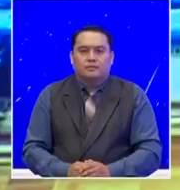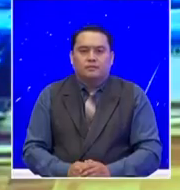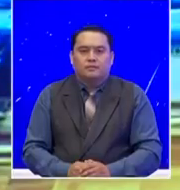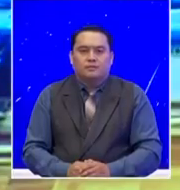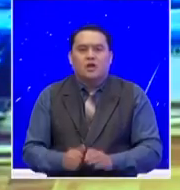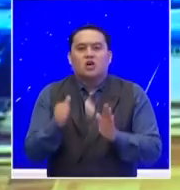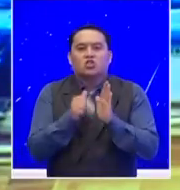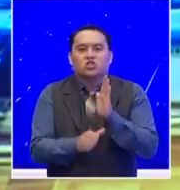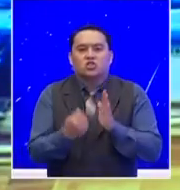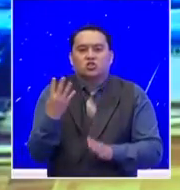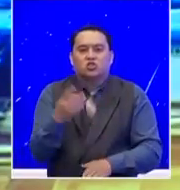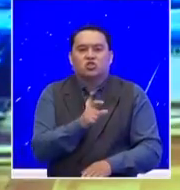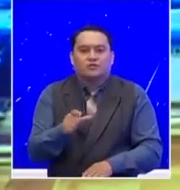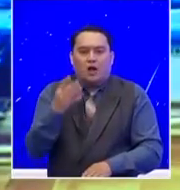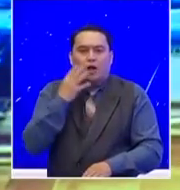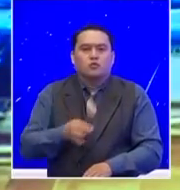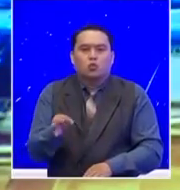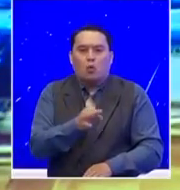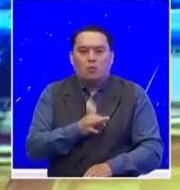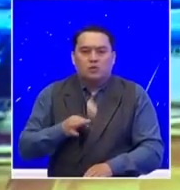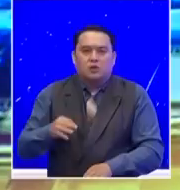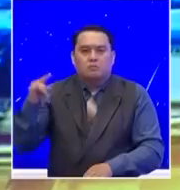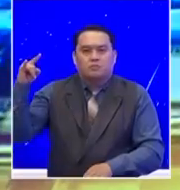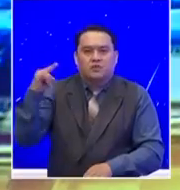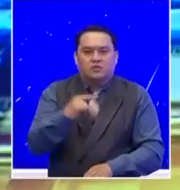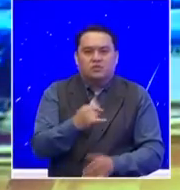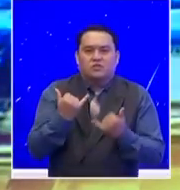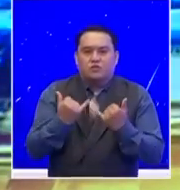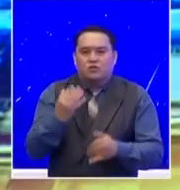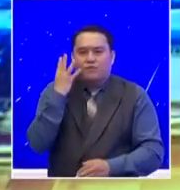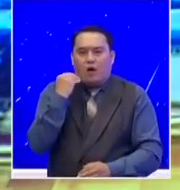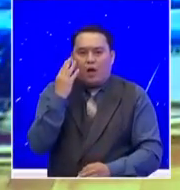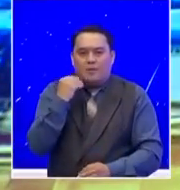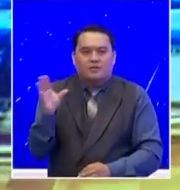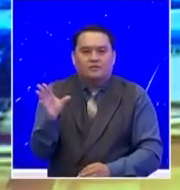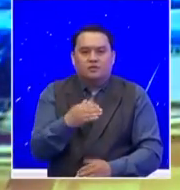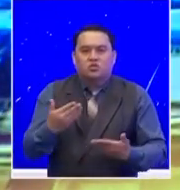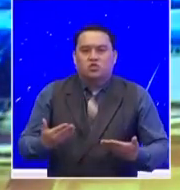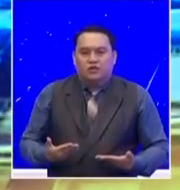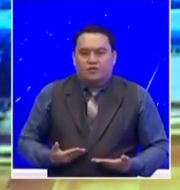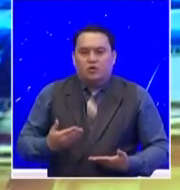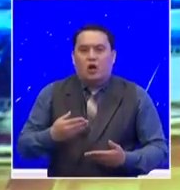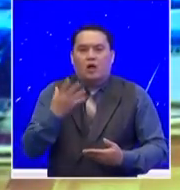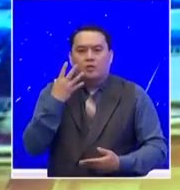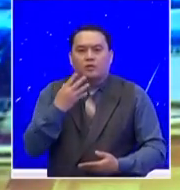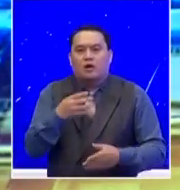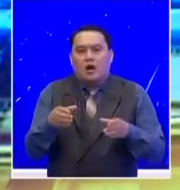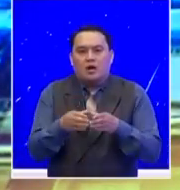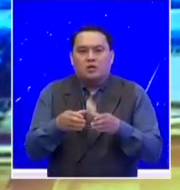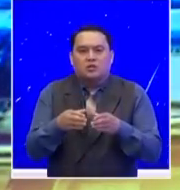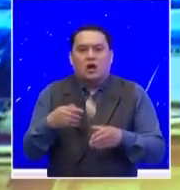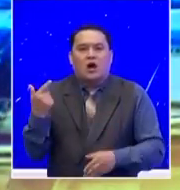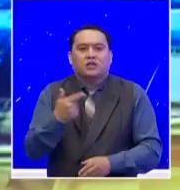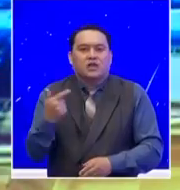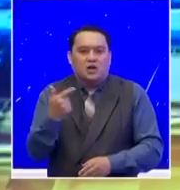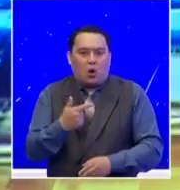Продолжаем выпуск. 64 жителя Алматинской области прилетели сегодня в Алматы. Все они жители нашего региона, трудящиеся в компании «Тенгиз